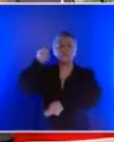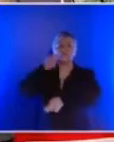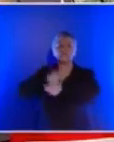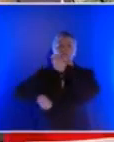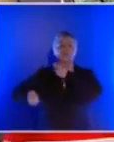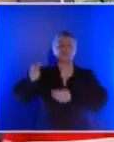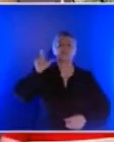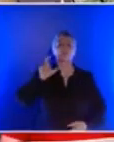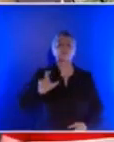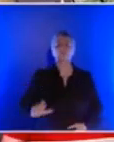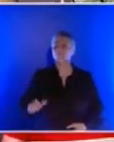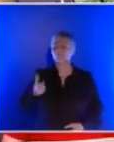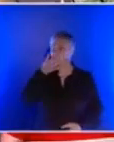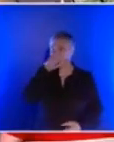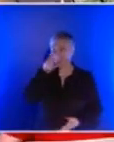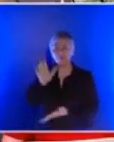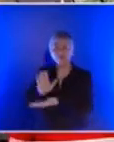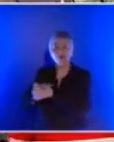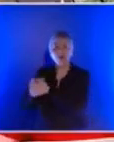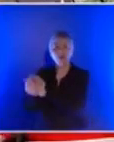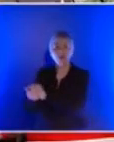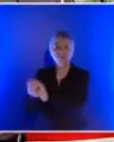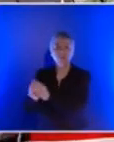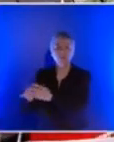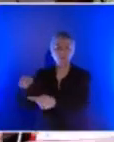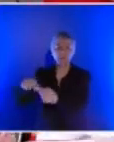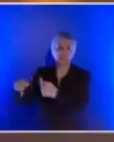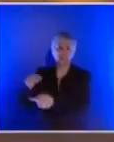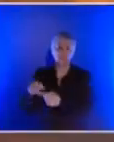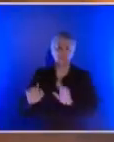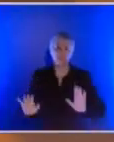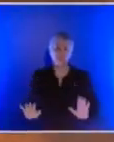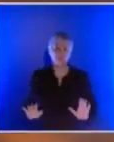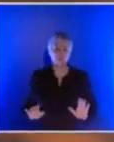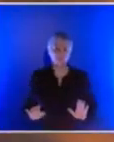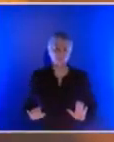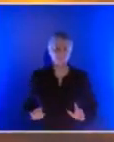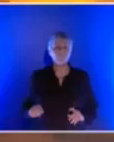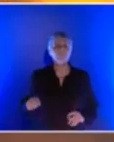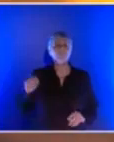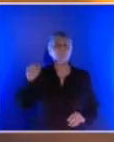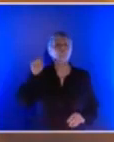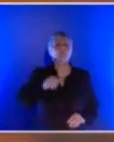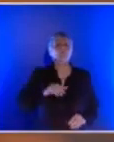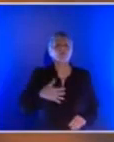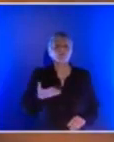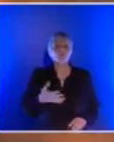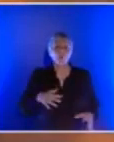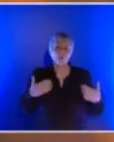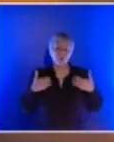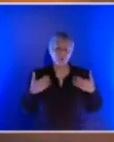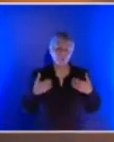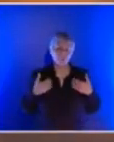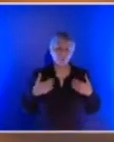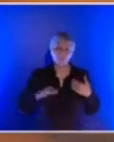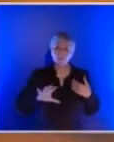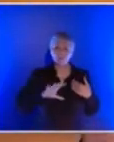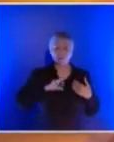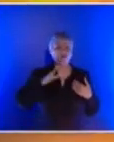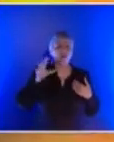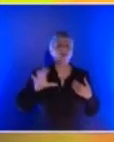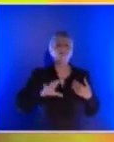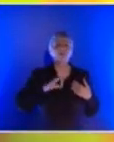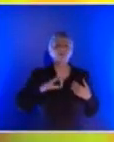Και η τρίτη πρότασή μας για την πράσινη μετάβαση είναι: δεν θέλουμε η πράσινη μετάβαση να γίνει